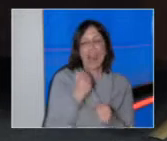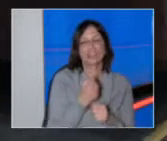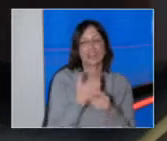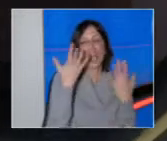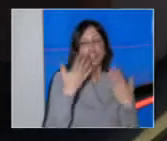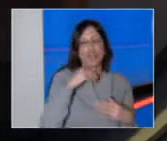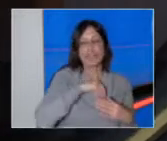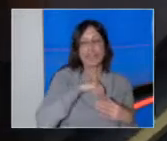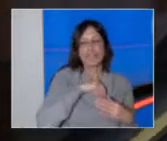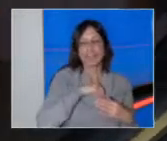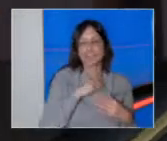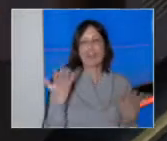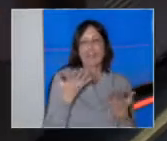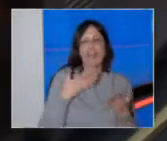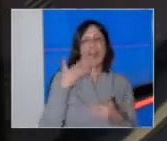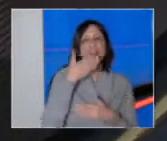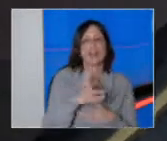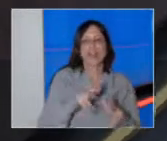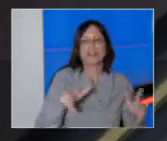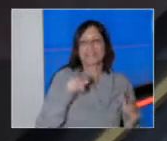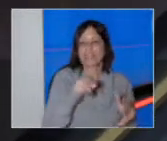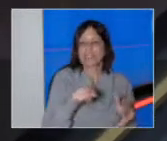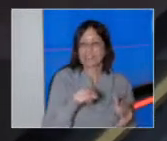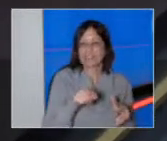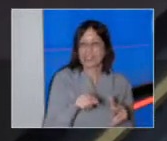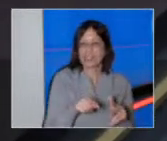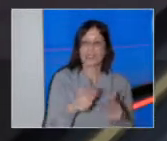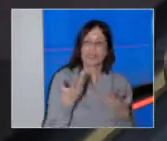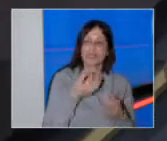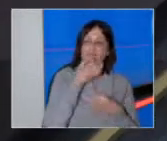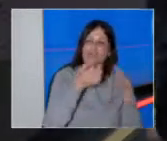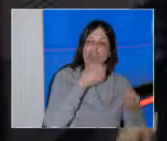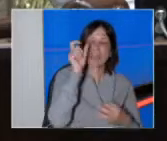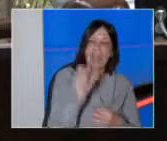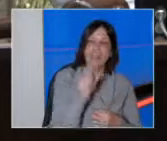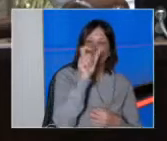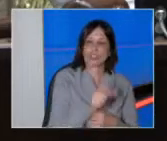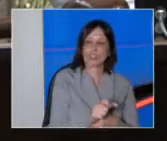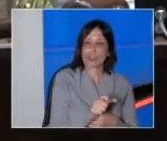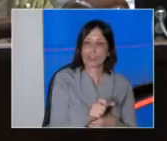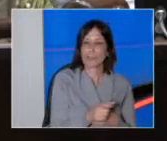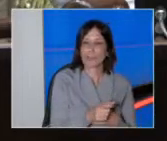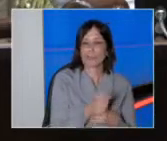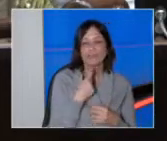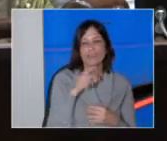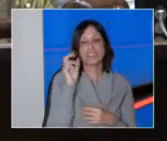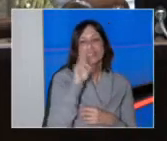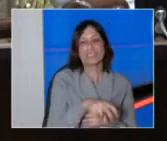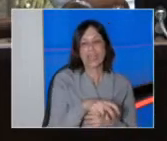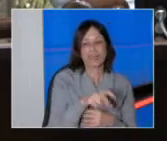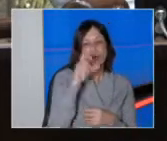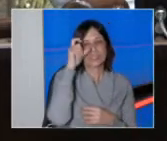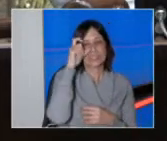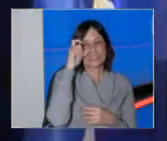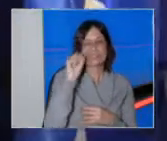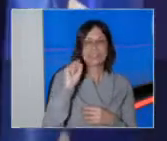נפש גדול איך אנחנו הגענו למצב הזה. כי בסופו של דבר, אם אתה תשאל את האנשים שהצטרפו לגדעון סער, כולל הוא עצמו וכולל